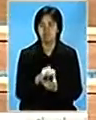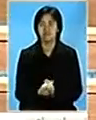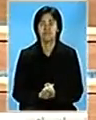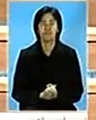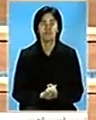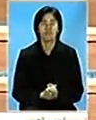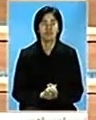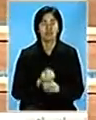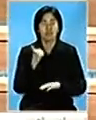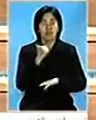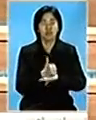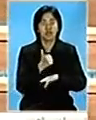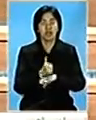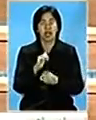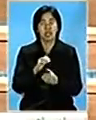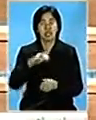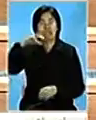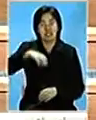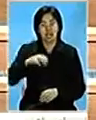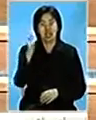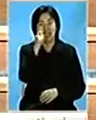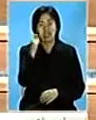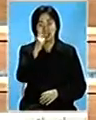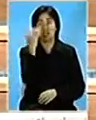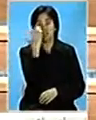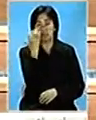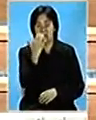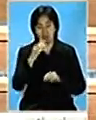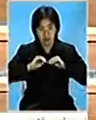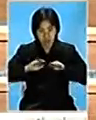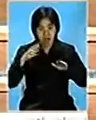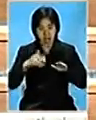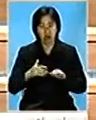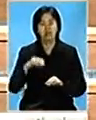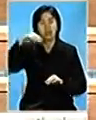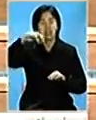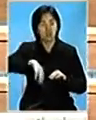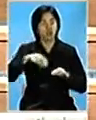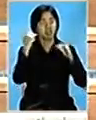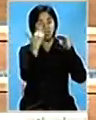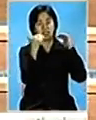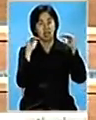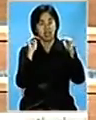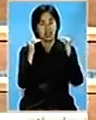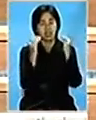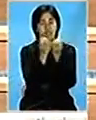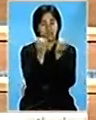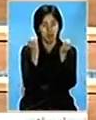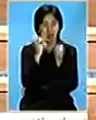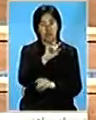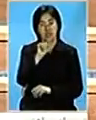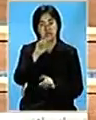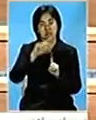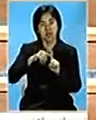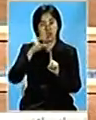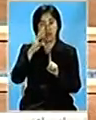อกจากผู้อำนวยการสถานีโทรทัศน์เอเชียอัปเดตได้ประกาศดังกล่าวที่อนุสาวรีย์ประชาธิปไตยเมื่อวันที่24มิถุนายน